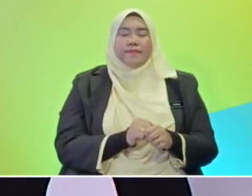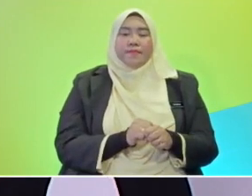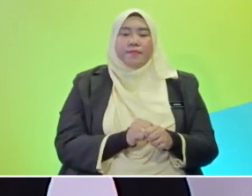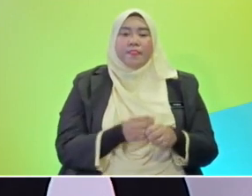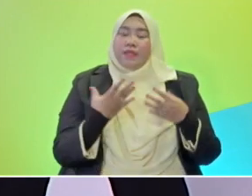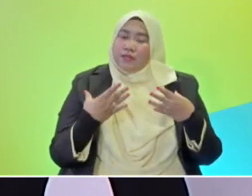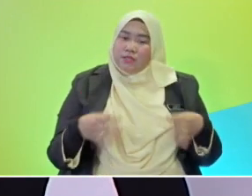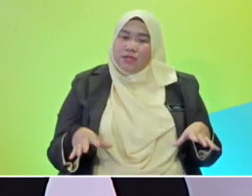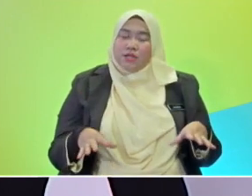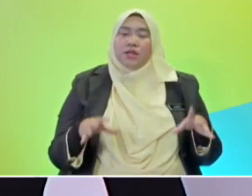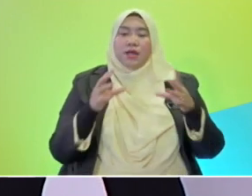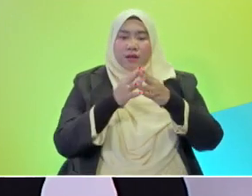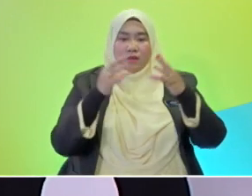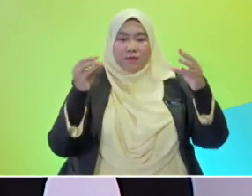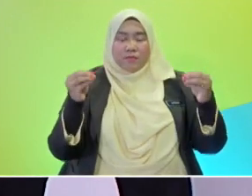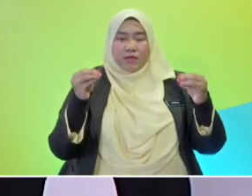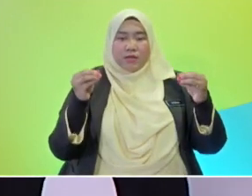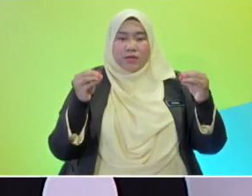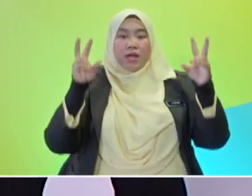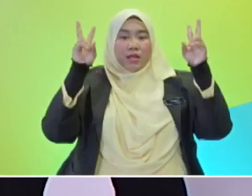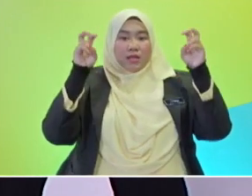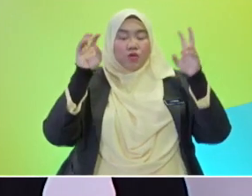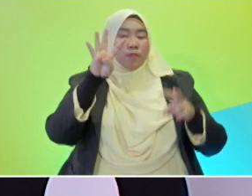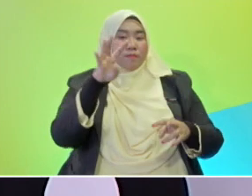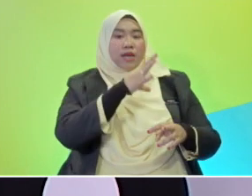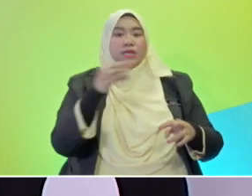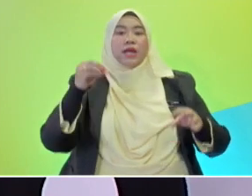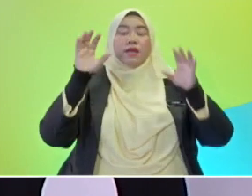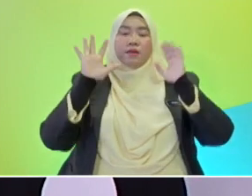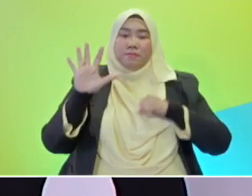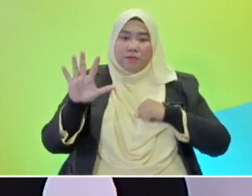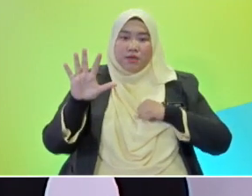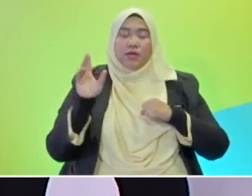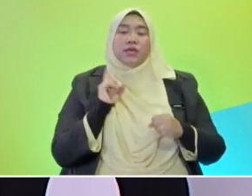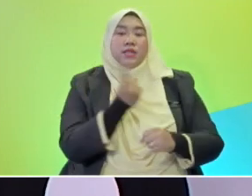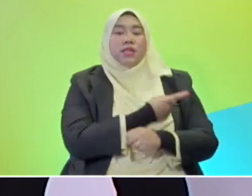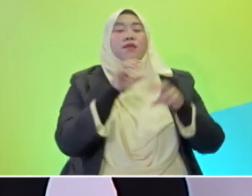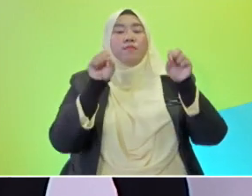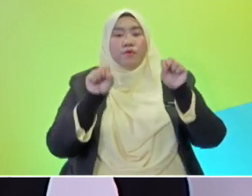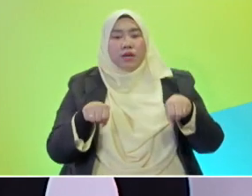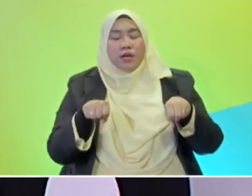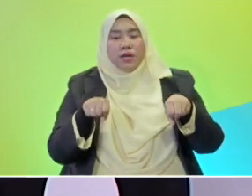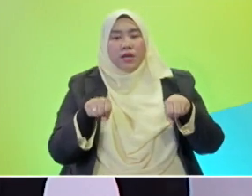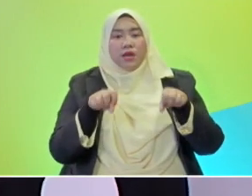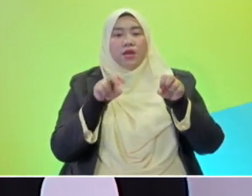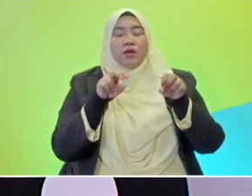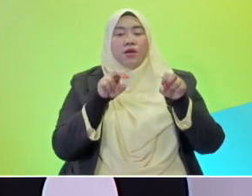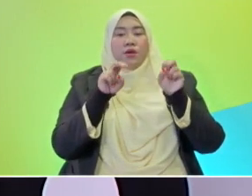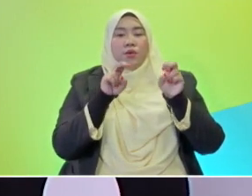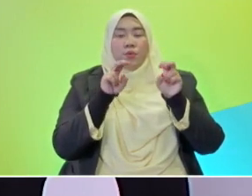selesai tajuk 4 dan tajuk 5 Cikgu kita boleh ubahkan tahap penguasaan